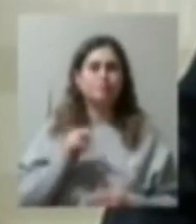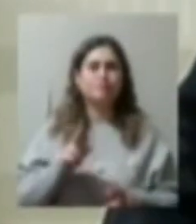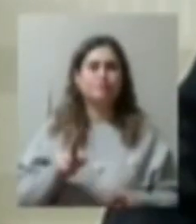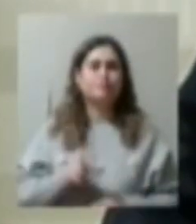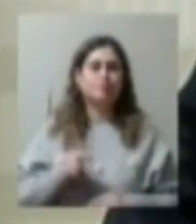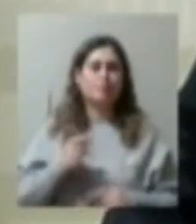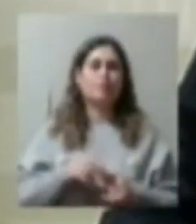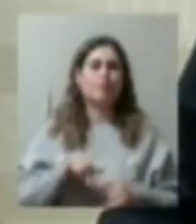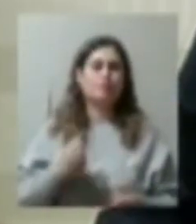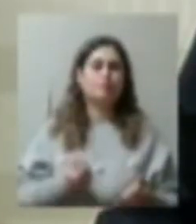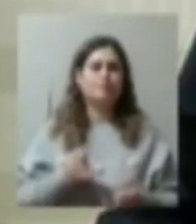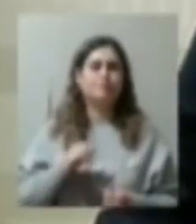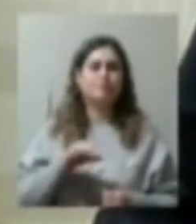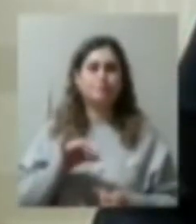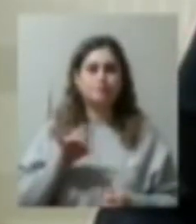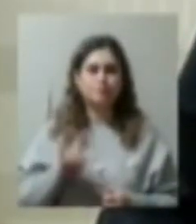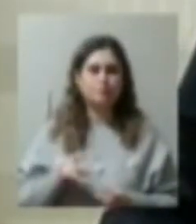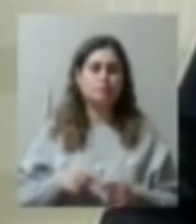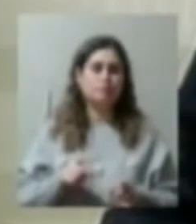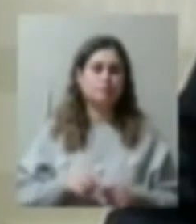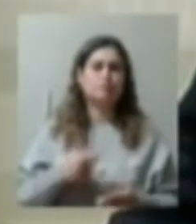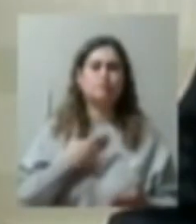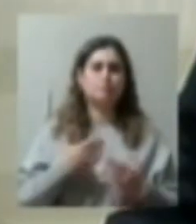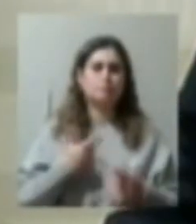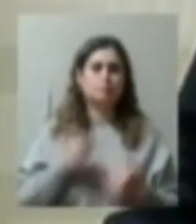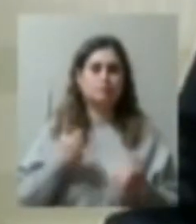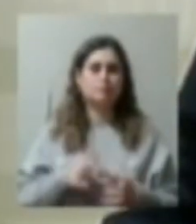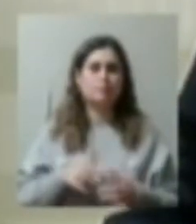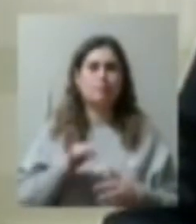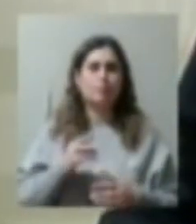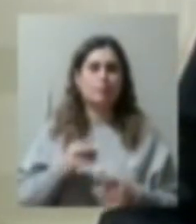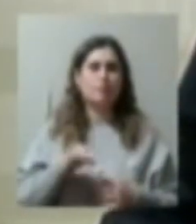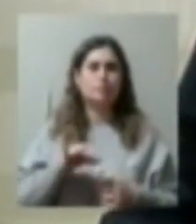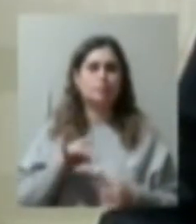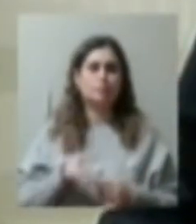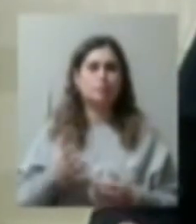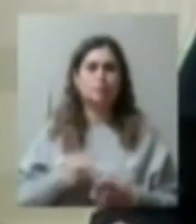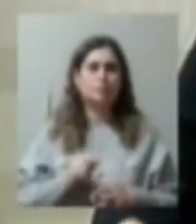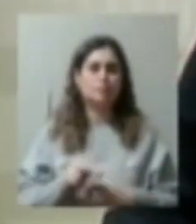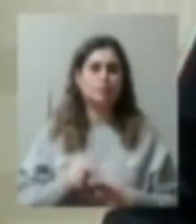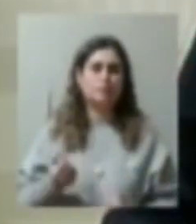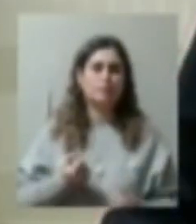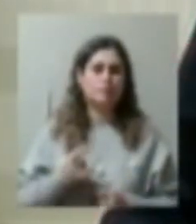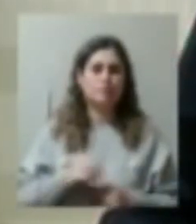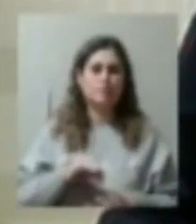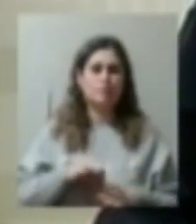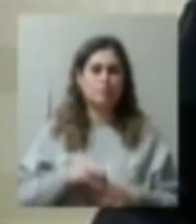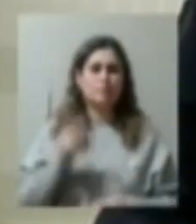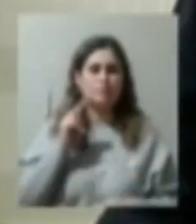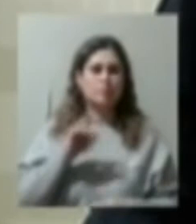і пасажири. І також це стосується тепер і, відповідно, інструкторів, які навчають водінню під час проведення навчальної